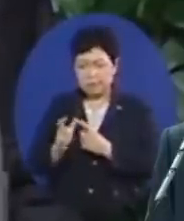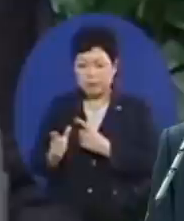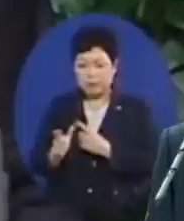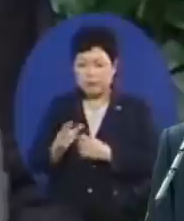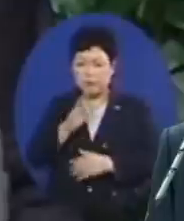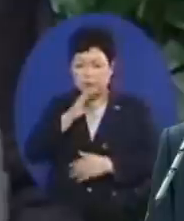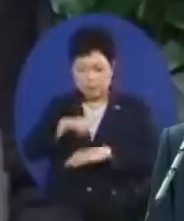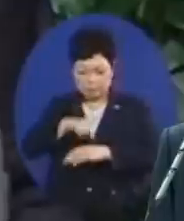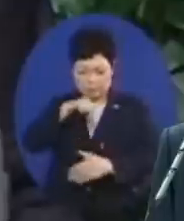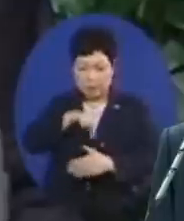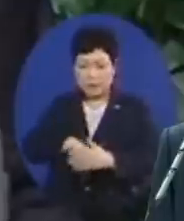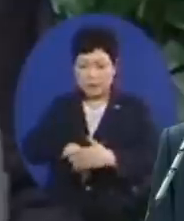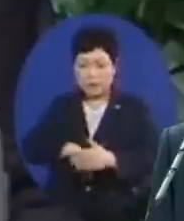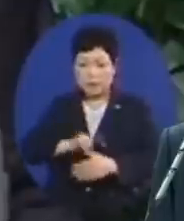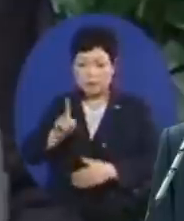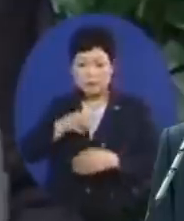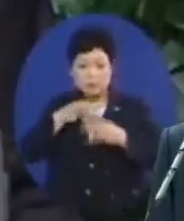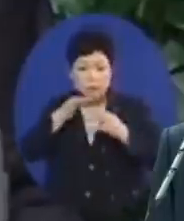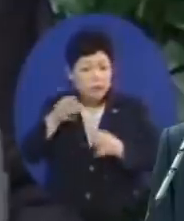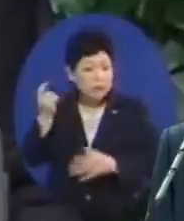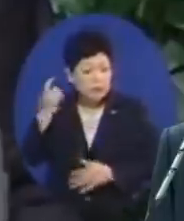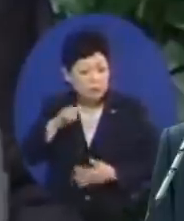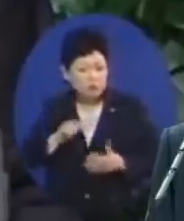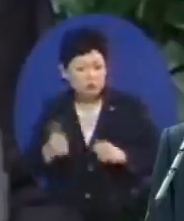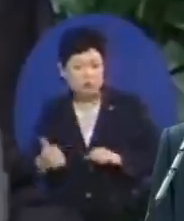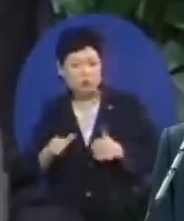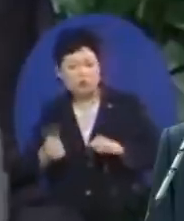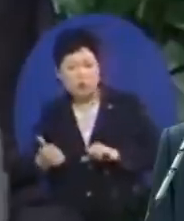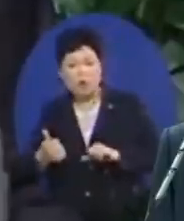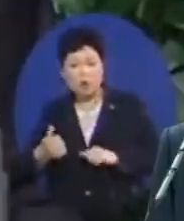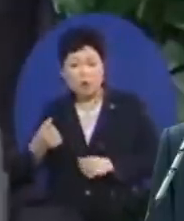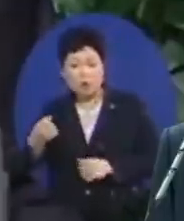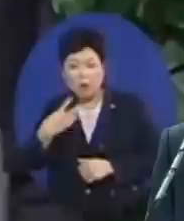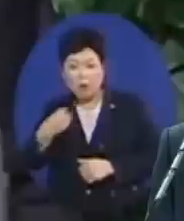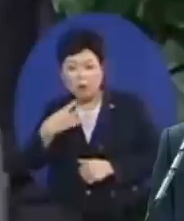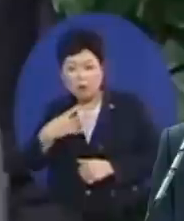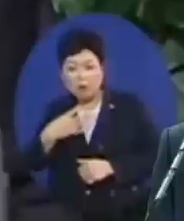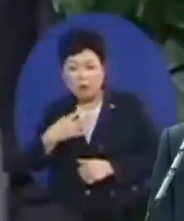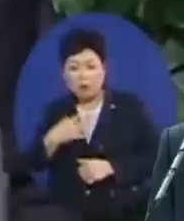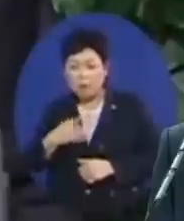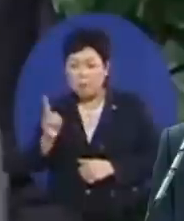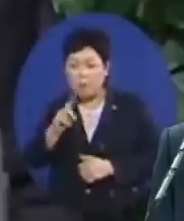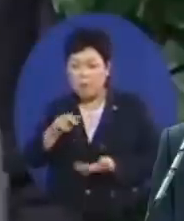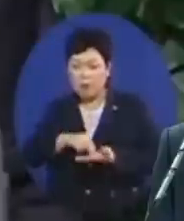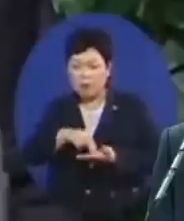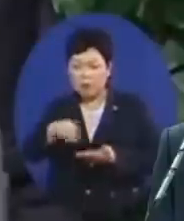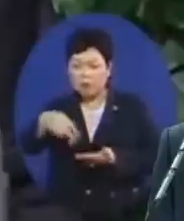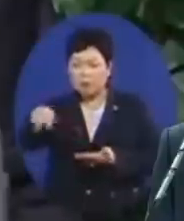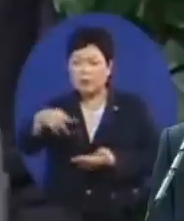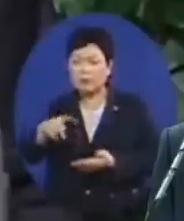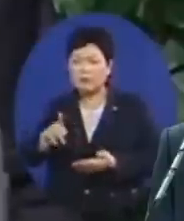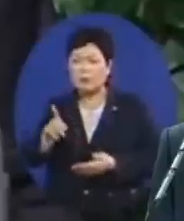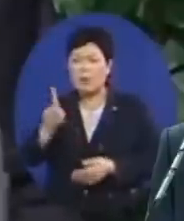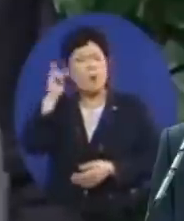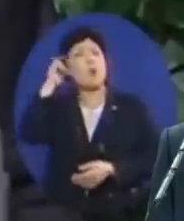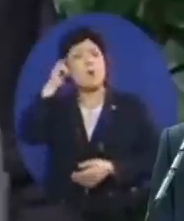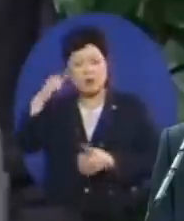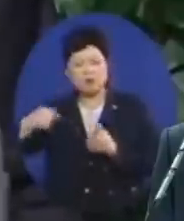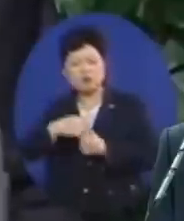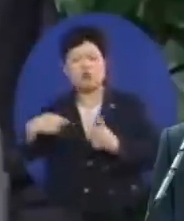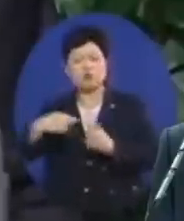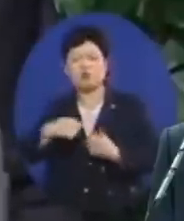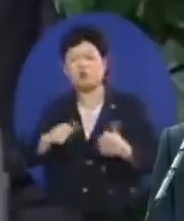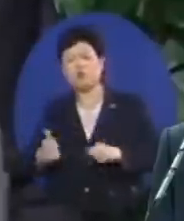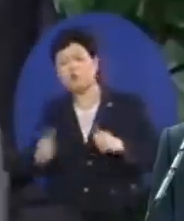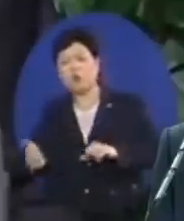자꾸 내 마음속에 어떤 음성이 들었냐? 죽어라 죽어. 뭐 한다고 돌아다니면 야단이야. 죽어라 죽어.